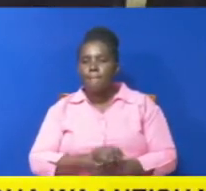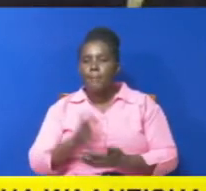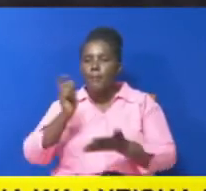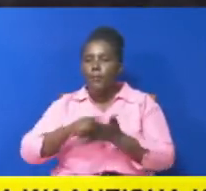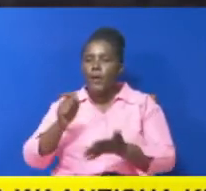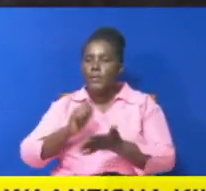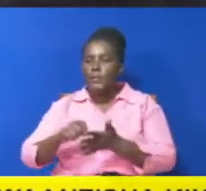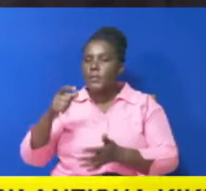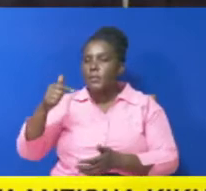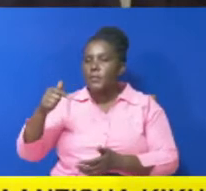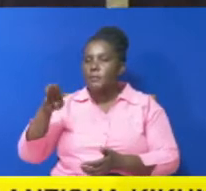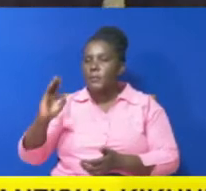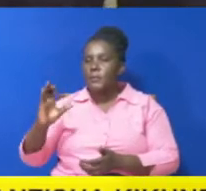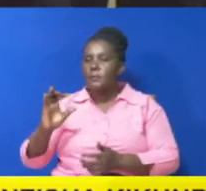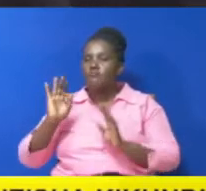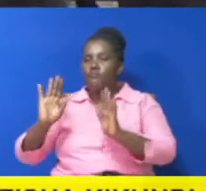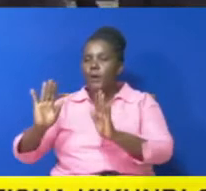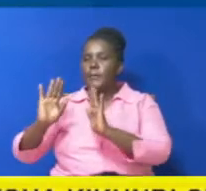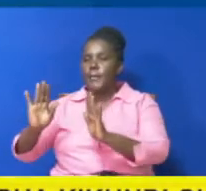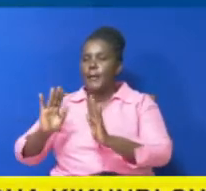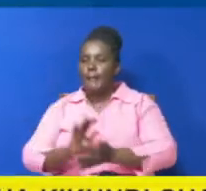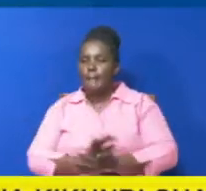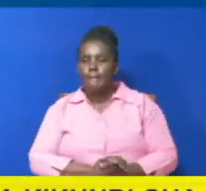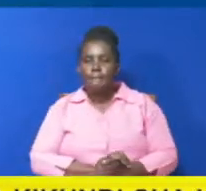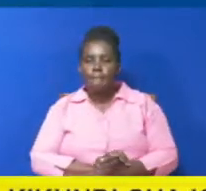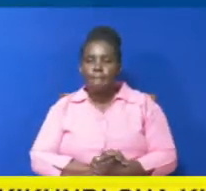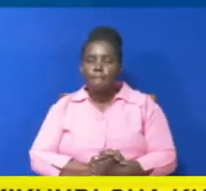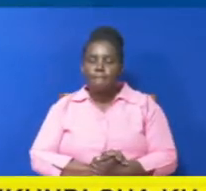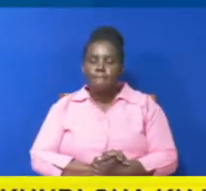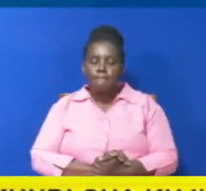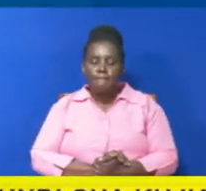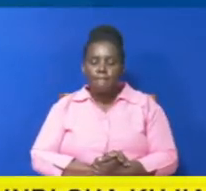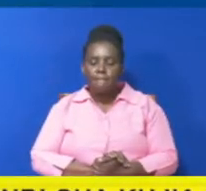Moses Matthew, TBC, Mwanza.